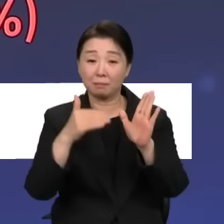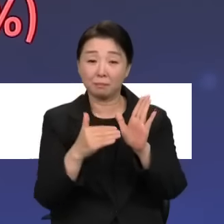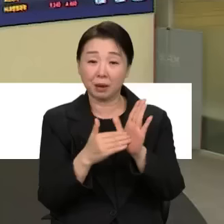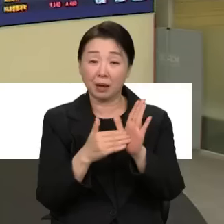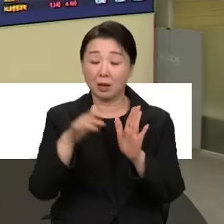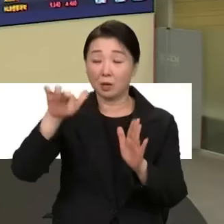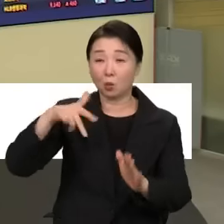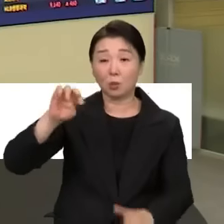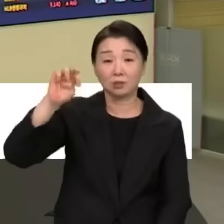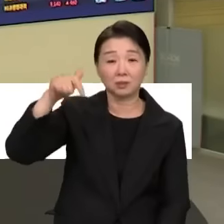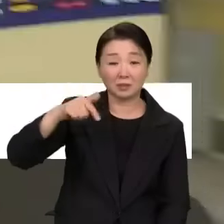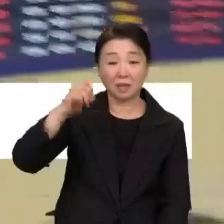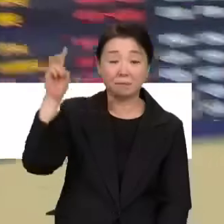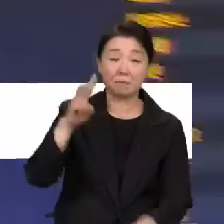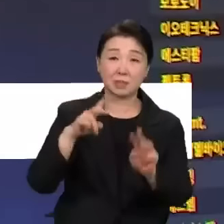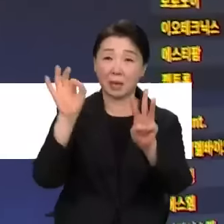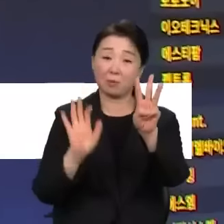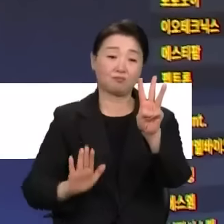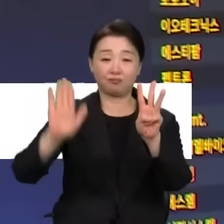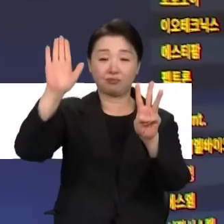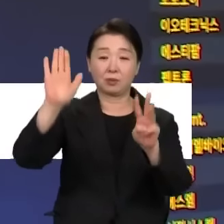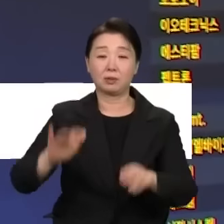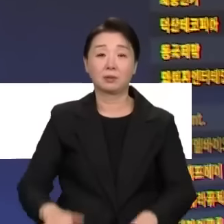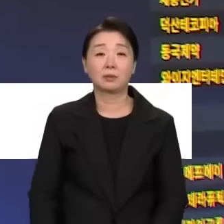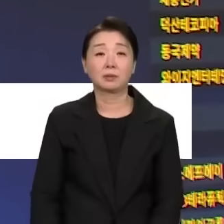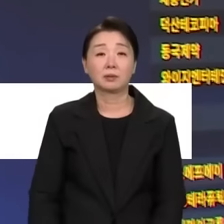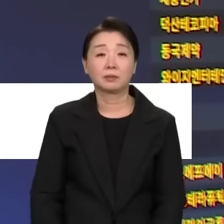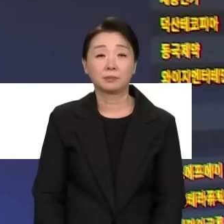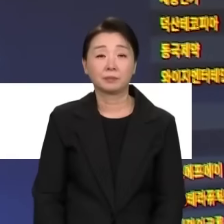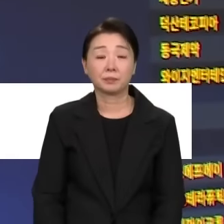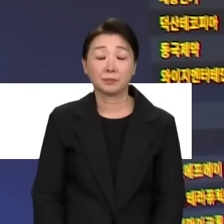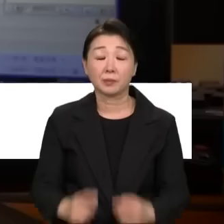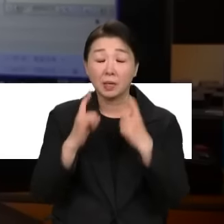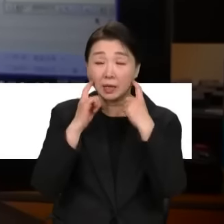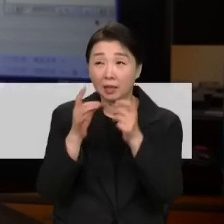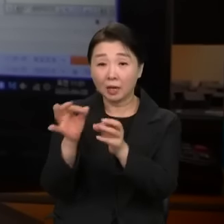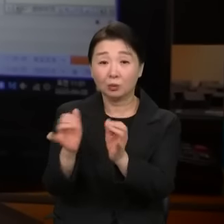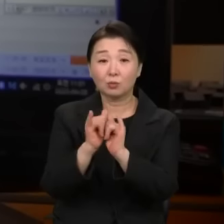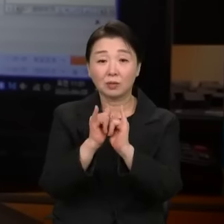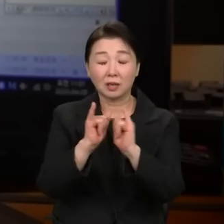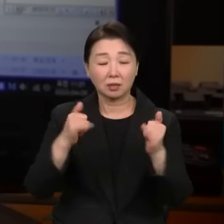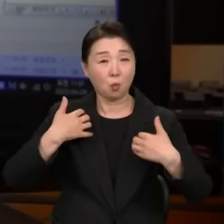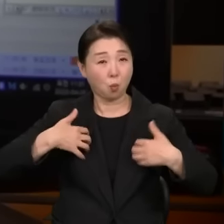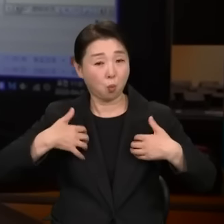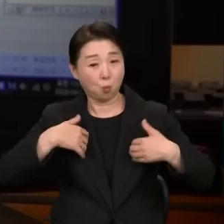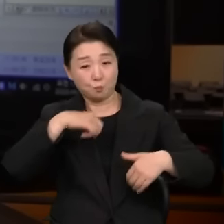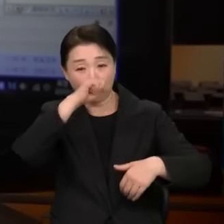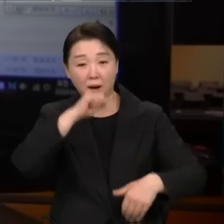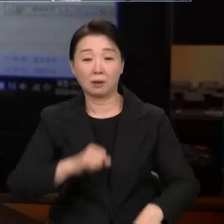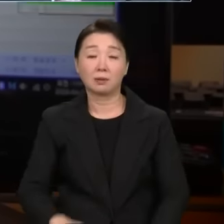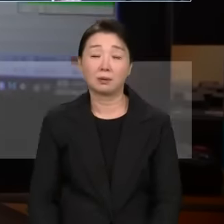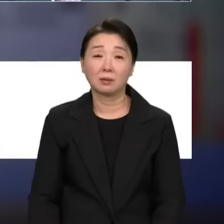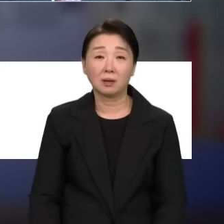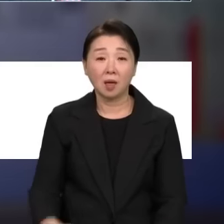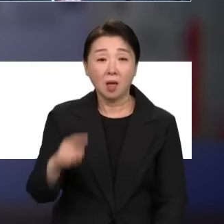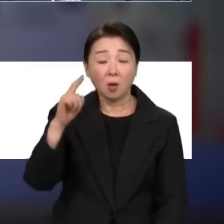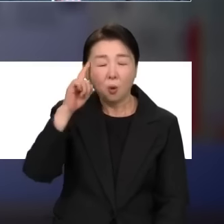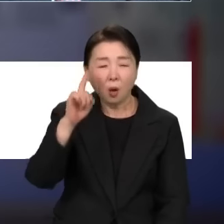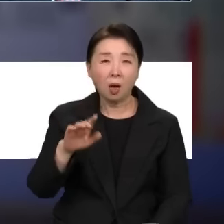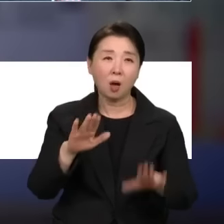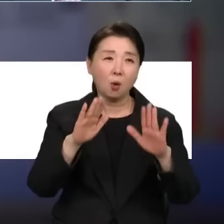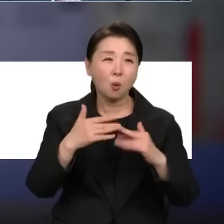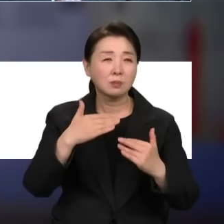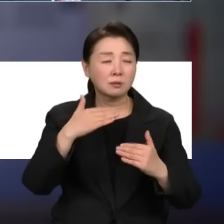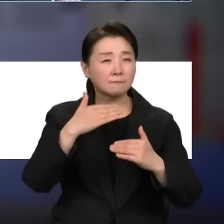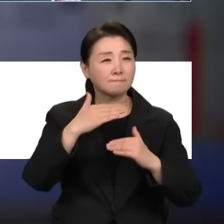코스닥은 순식간에 3% 올랐습니다 개인 투자자들은 반기는 분위기입니다 가뭄의 담비 같은 소식이 오늘